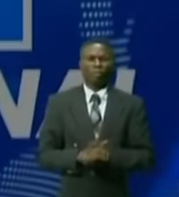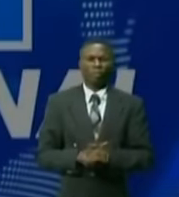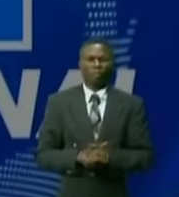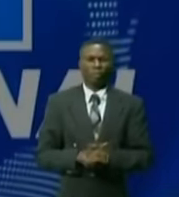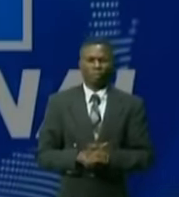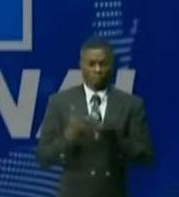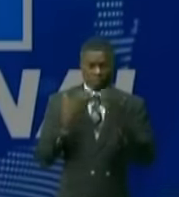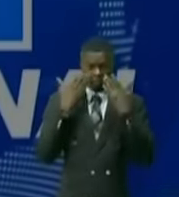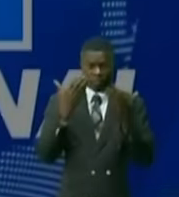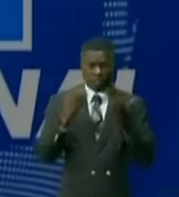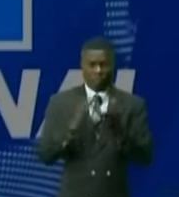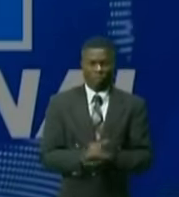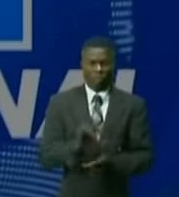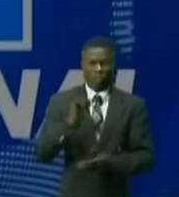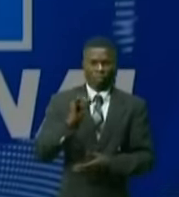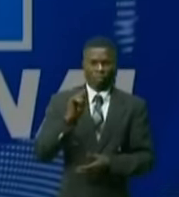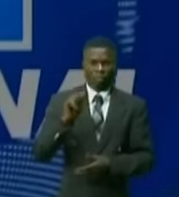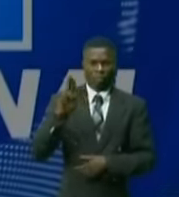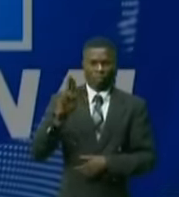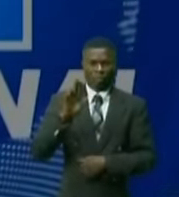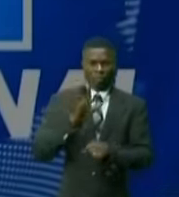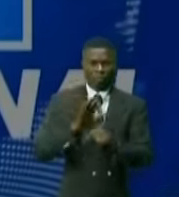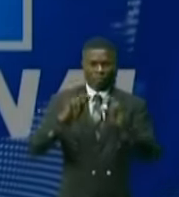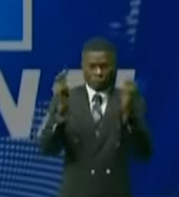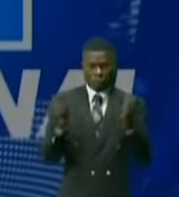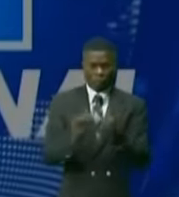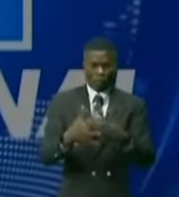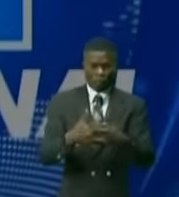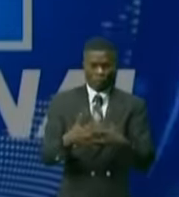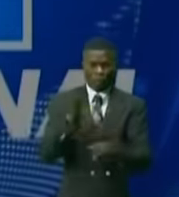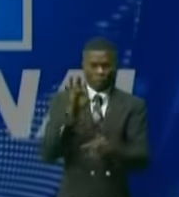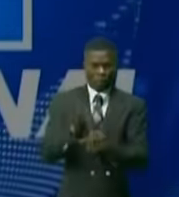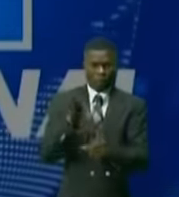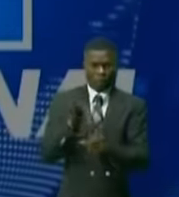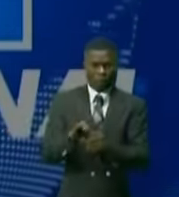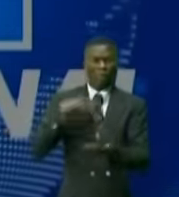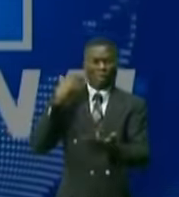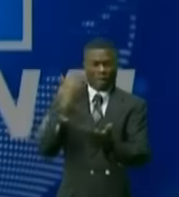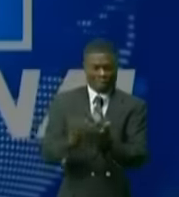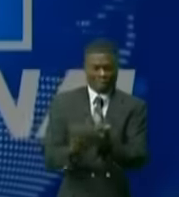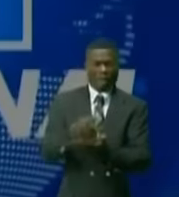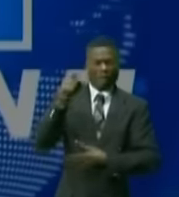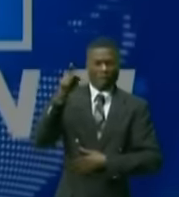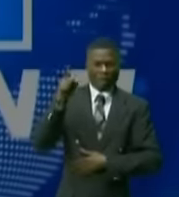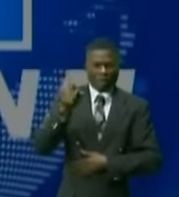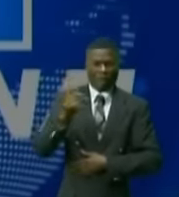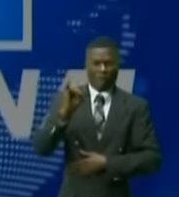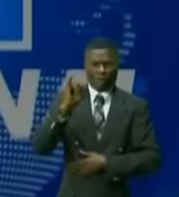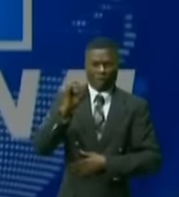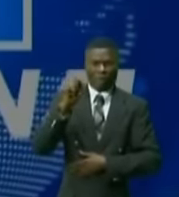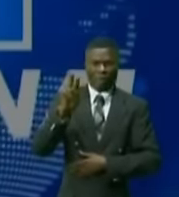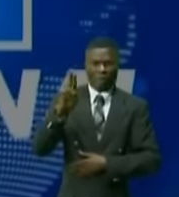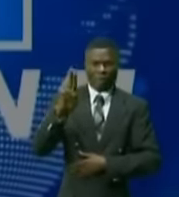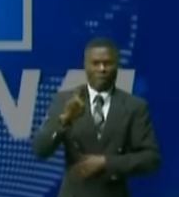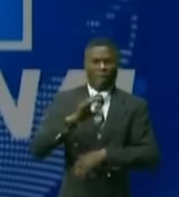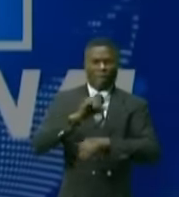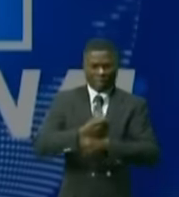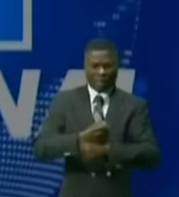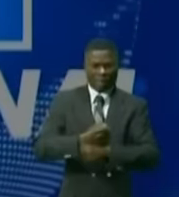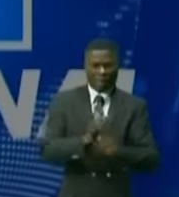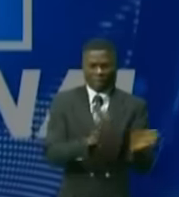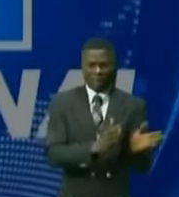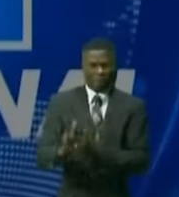Et dans la province de l'Ituri, le premier lot des kits électoraux sont arrivés et installés. Ils ont